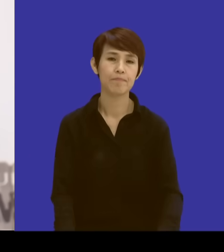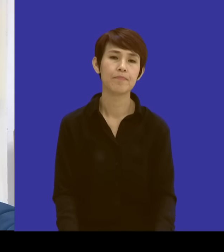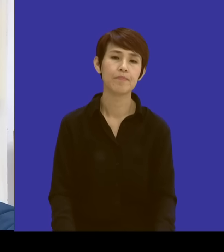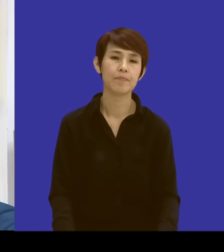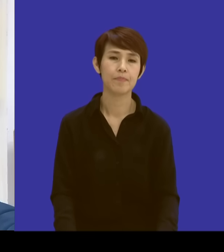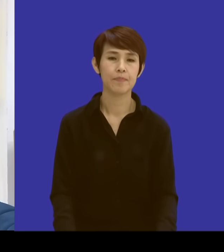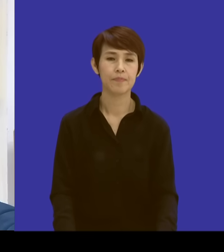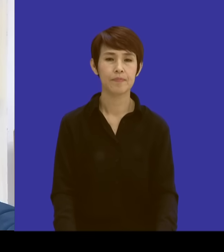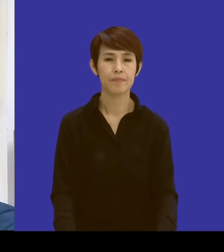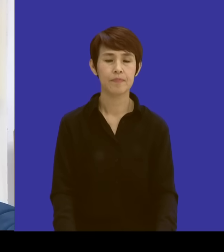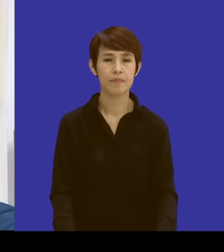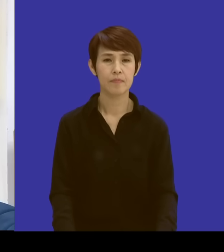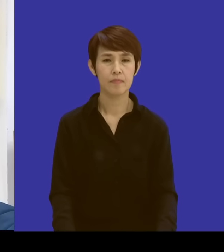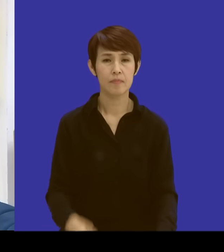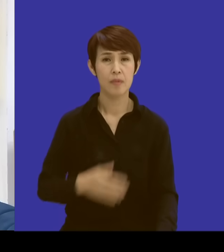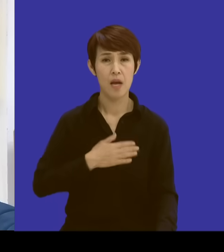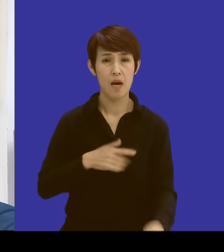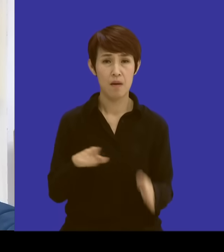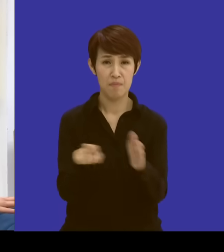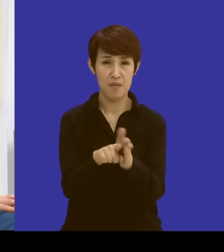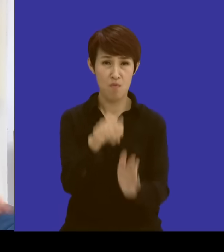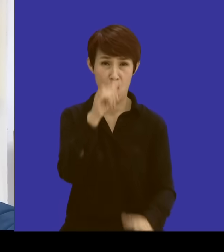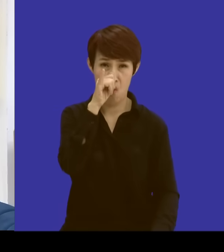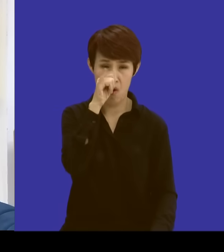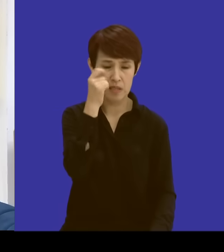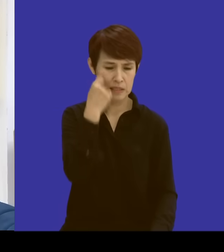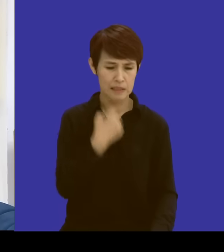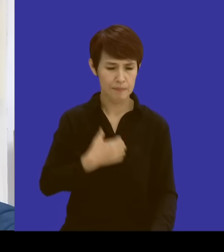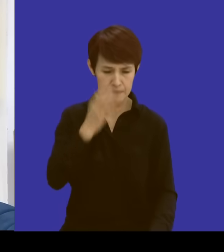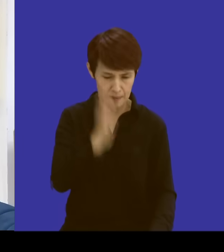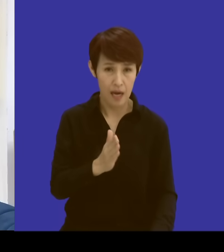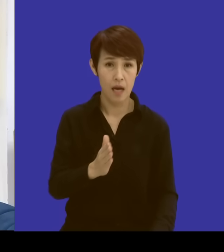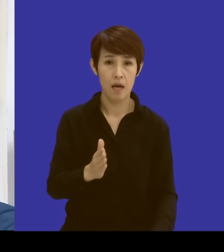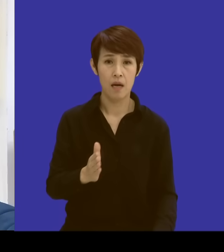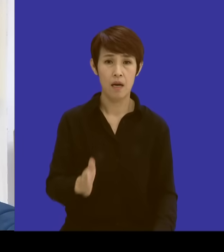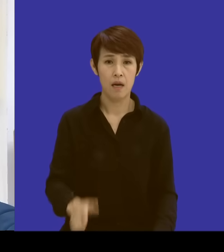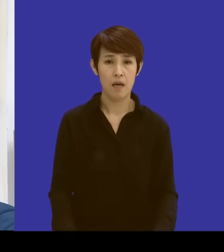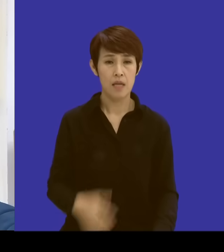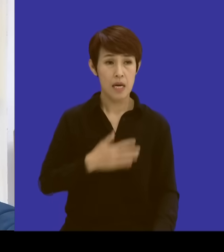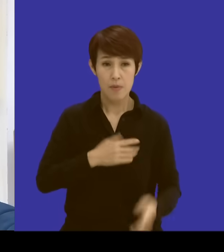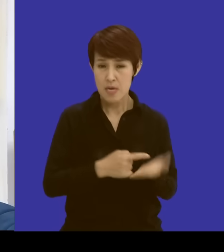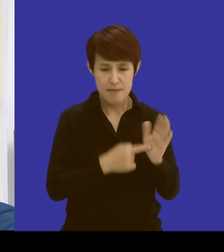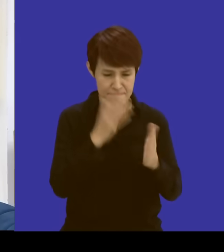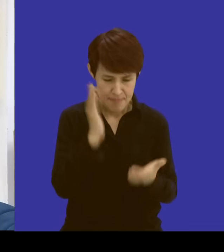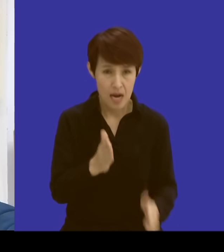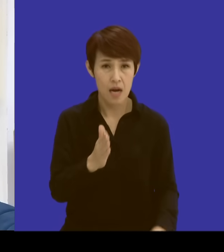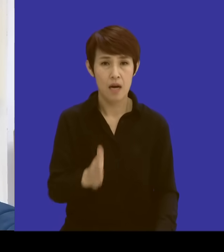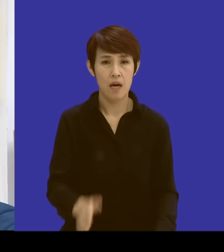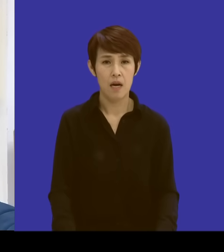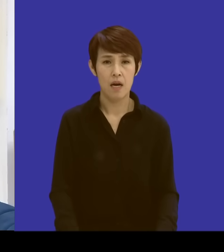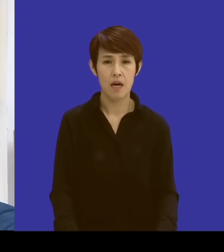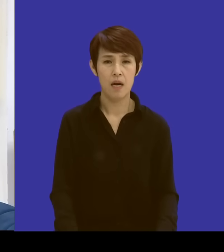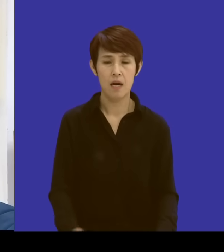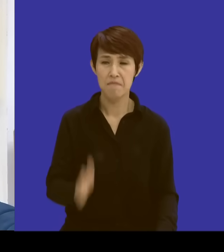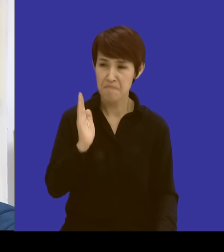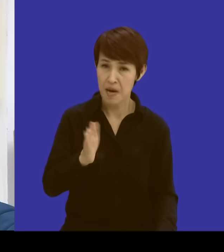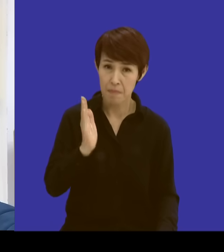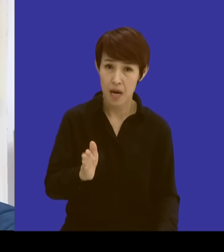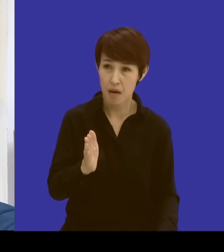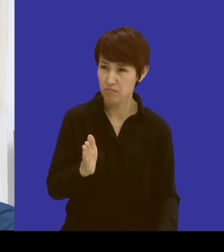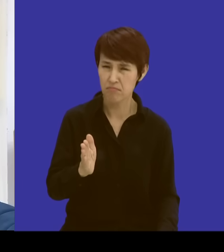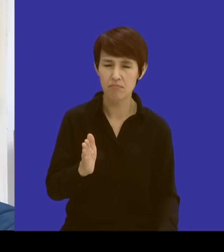것처럼 신앙이라는 이름으로 슬픔은 안 돼. 어떤 감정은 안 돼. 어떤 감정은 안 돼. 이렇게